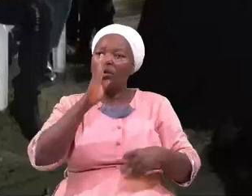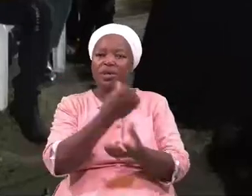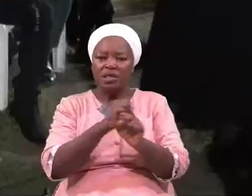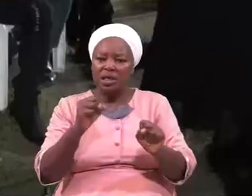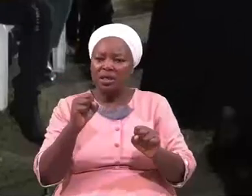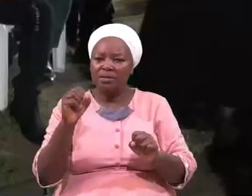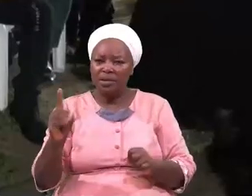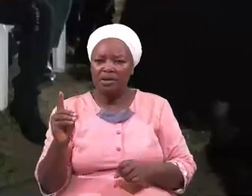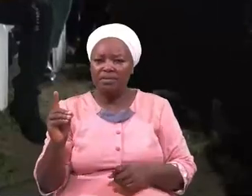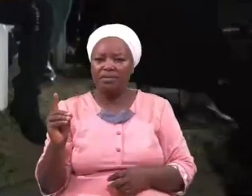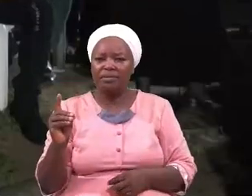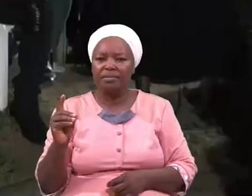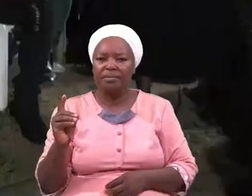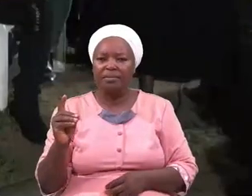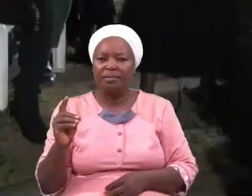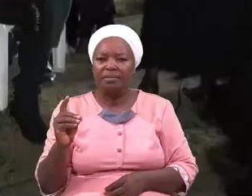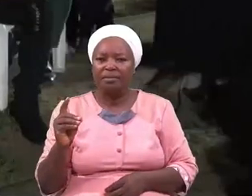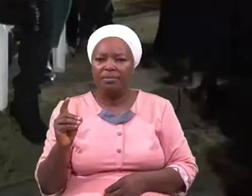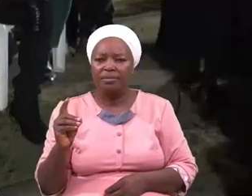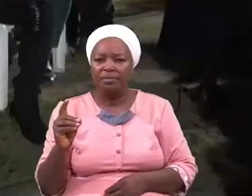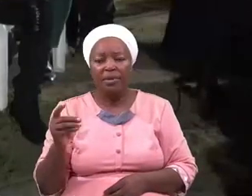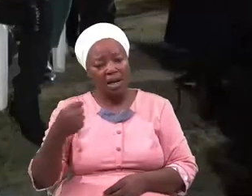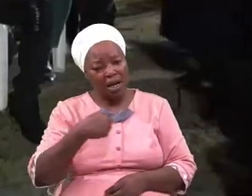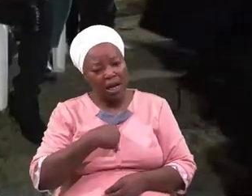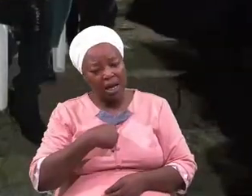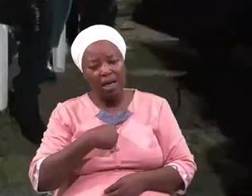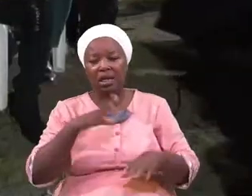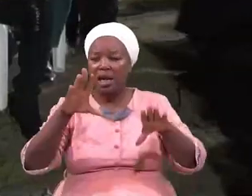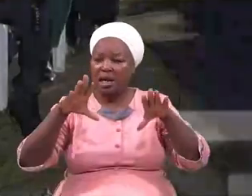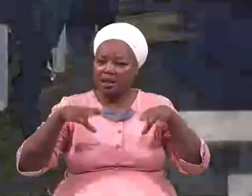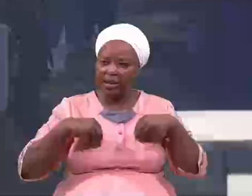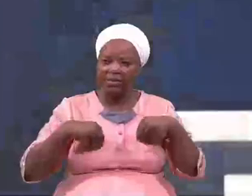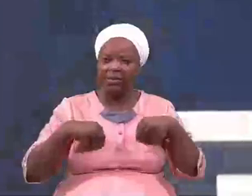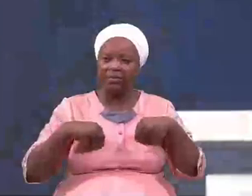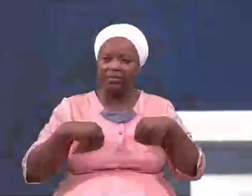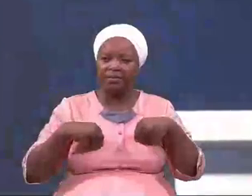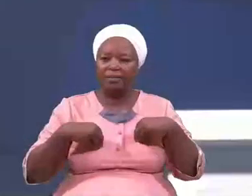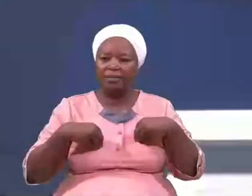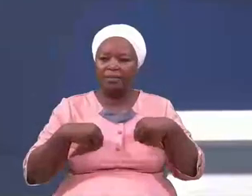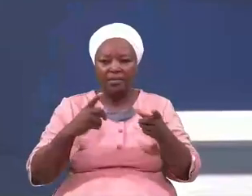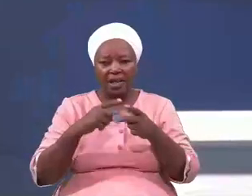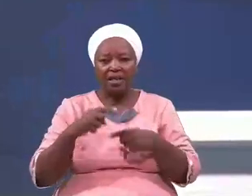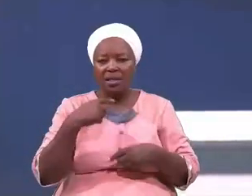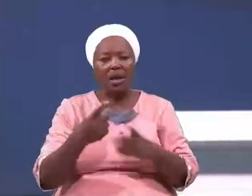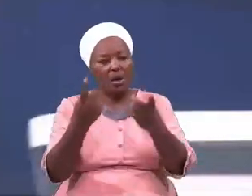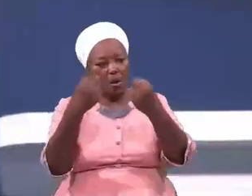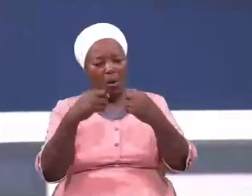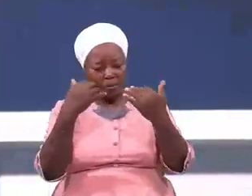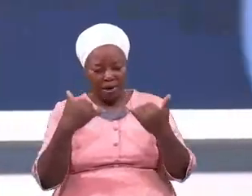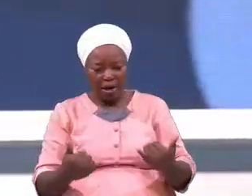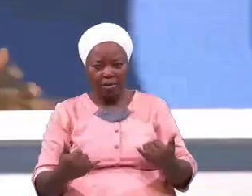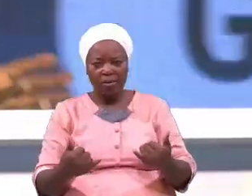Je dis que quiconque invoquera le nom du Seigneur sera sauvé. Je l'accepte. Et venez